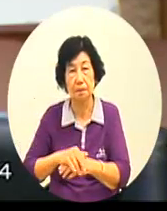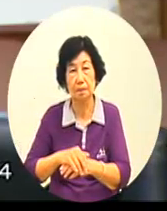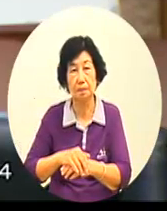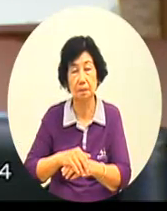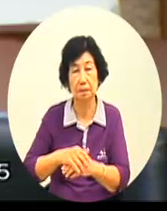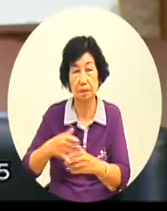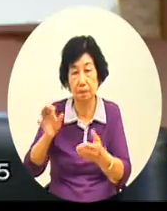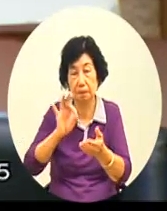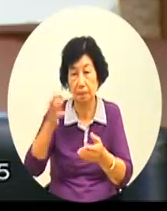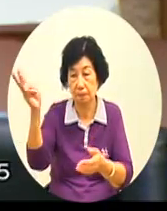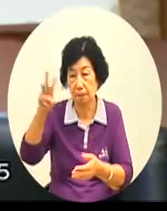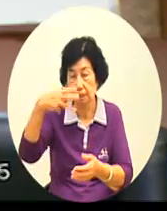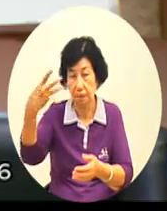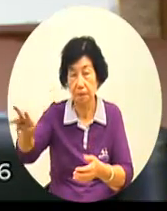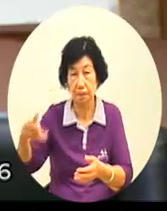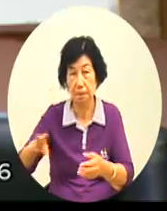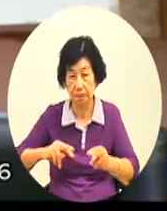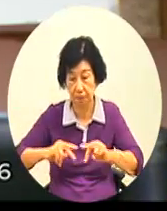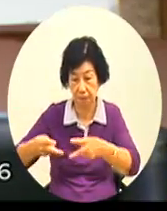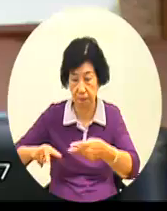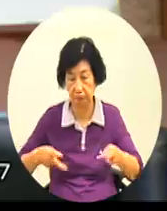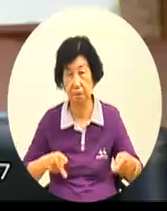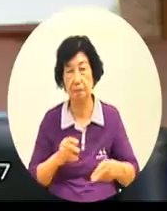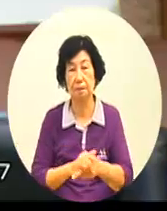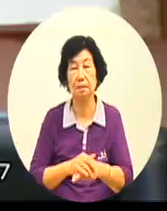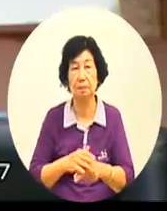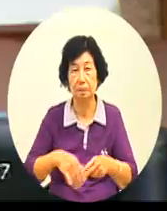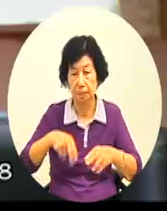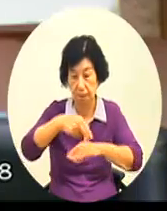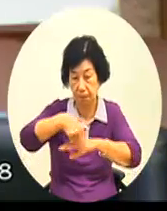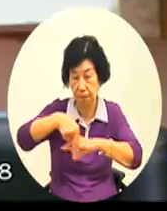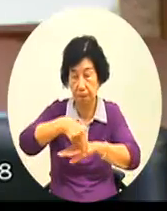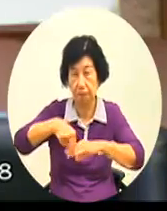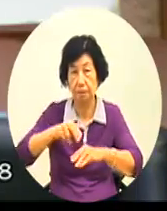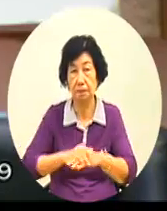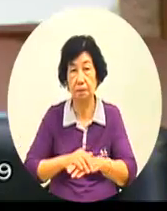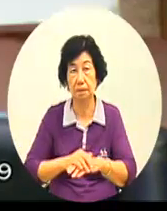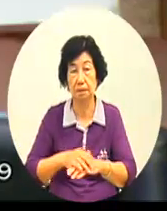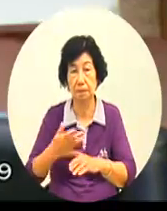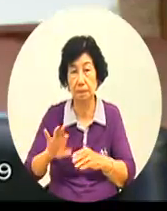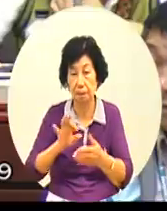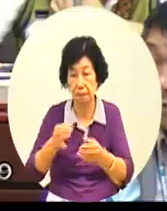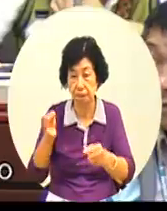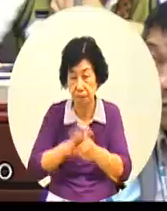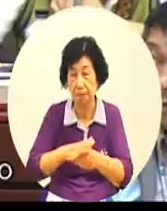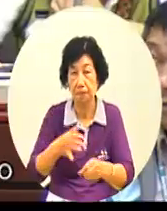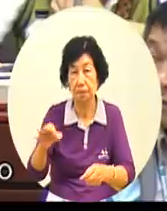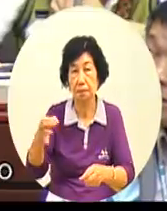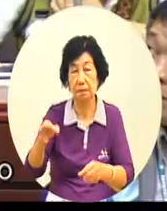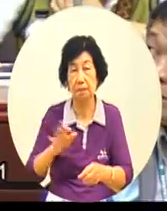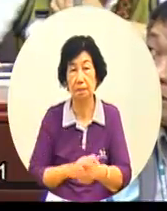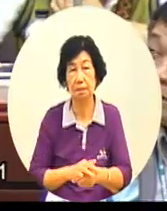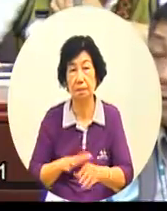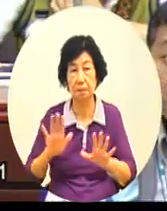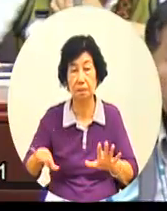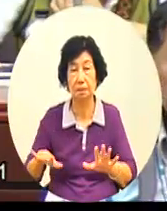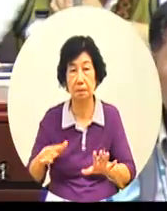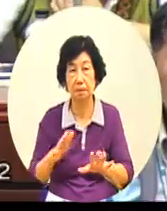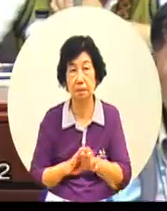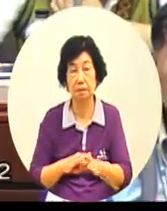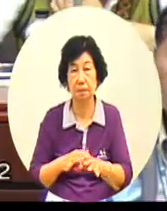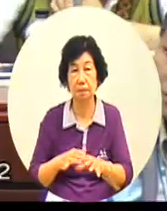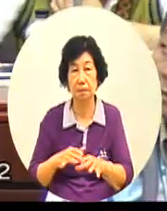划，请严明会答复大概是多少经费？ 导演，这次补助经发局补